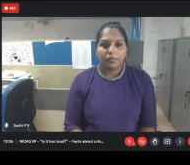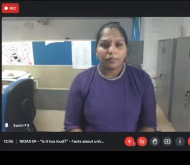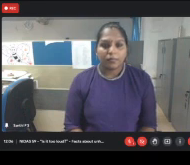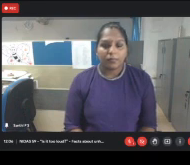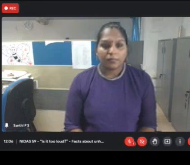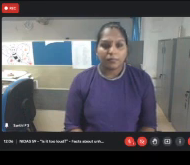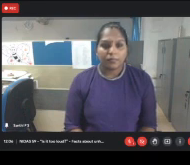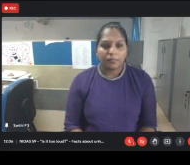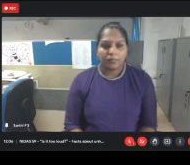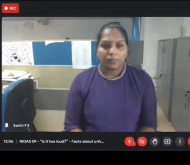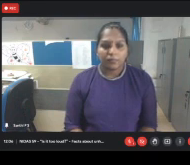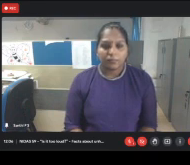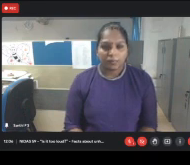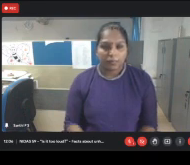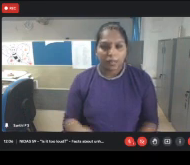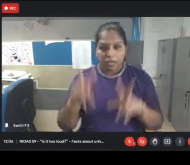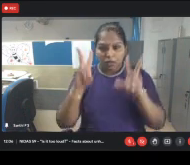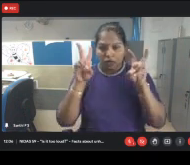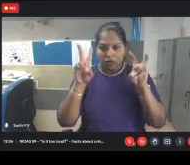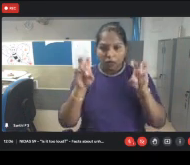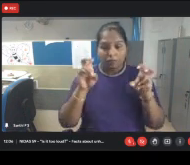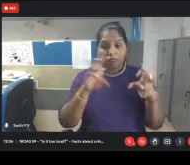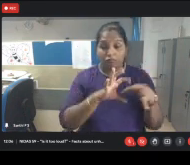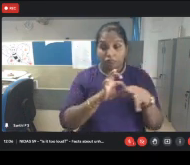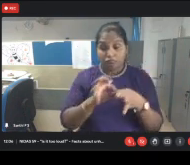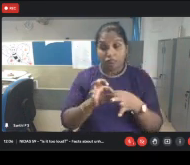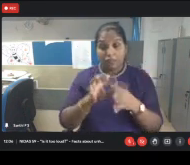കൂടുതൽ ചോദ്യങ്ങളൊന്നും ഇല്ല എന്ന് വിചാരിക്കുന്നു.